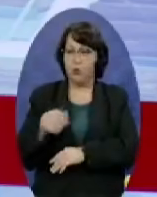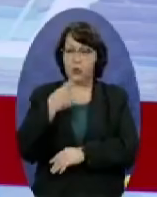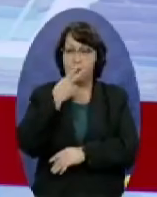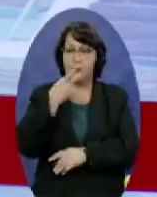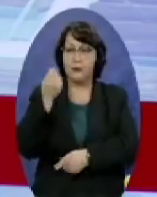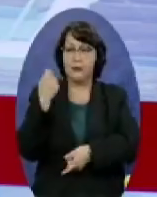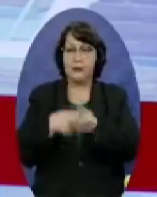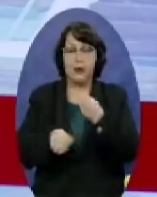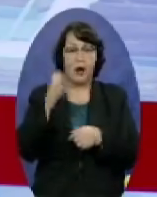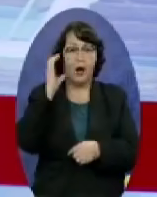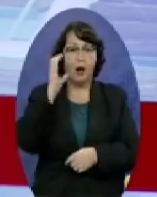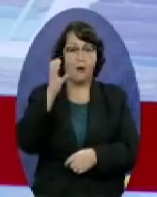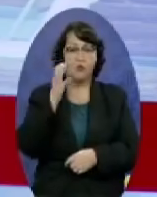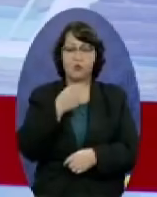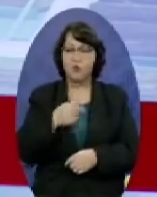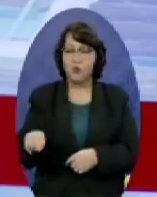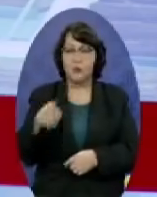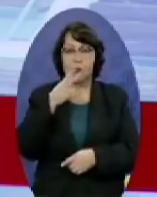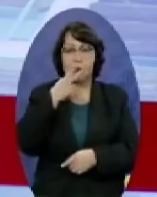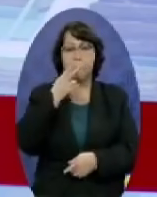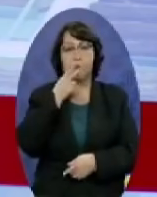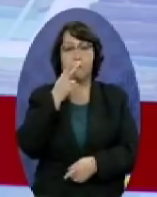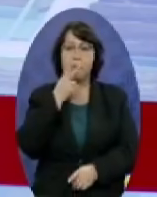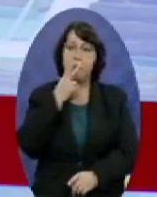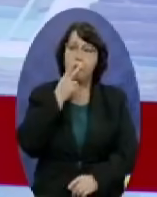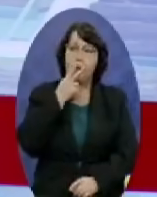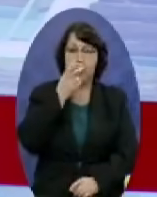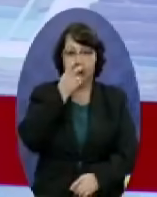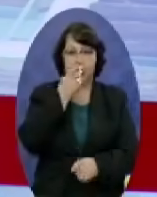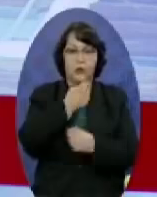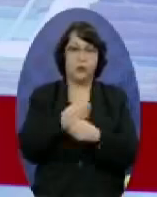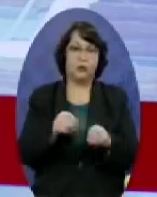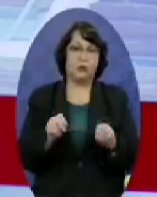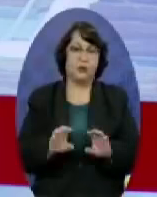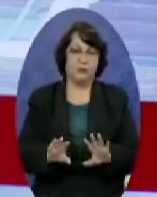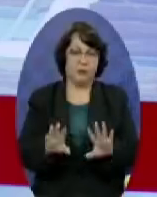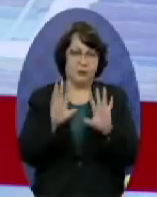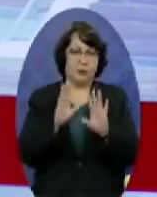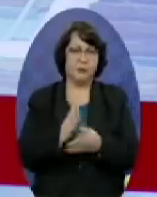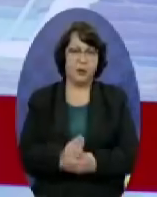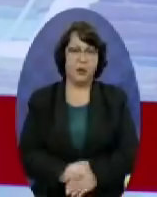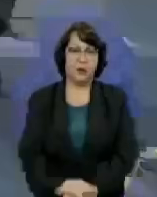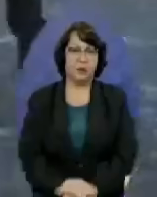худалдах, автобусны хөдөл орчим тамхи татах зэрэг нь өнөөдөр одоо хэвийн үзүүлэл болоод байна.